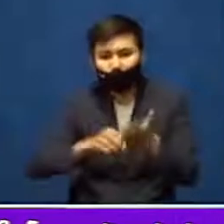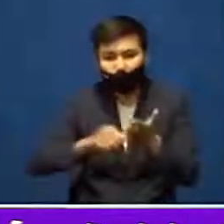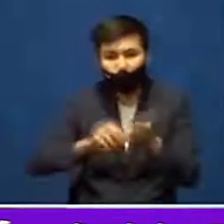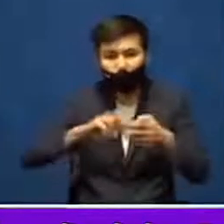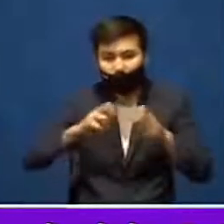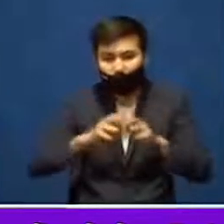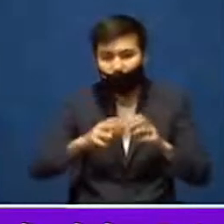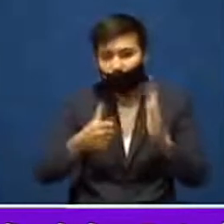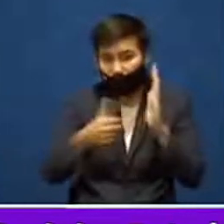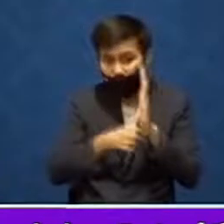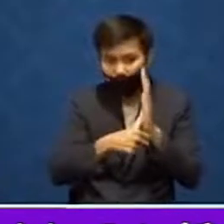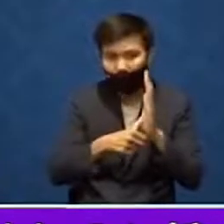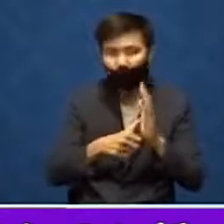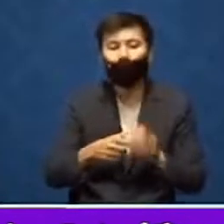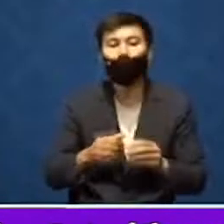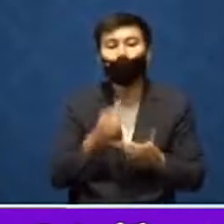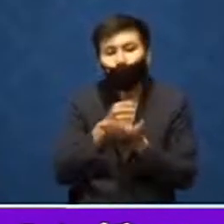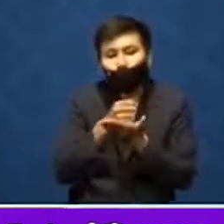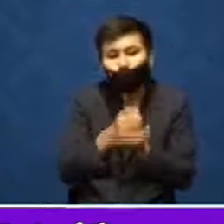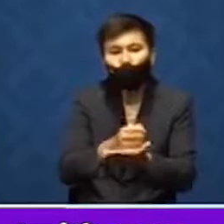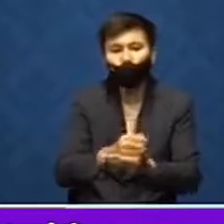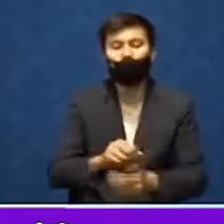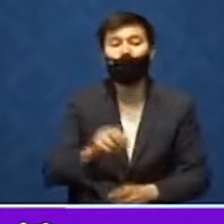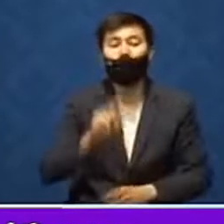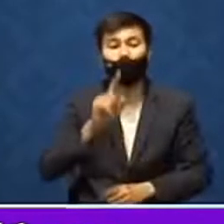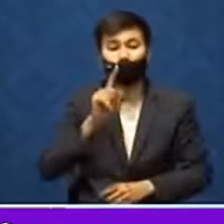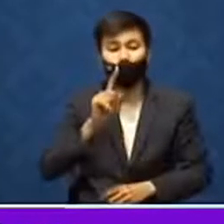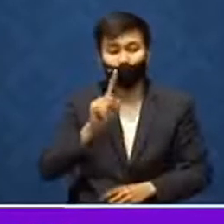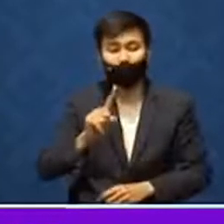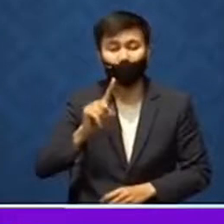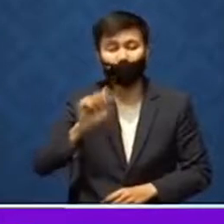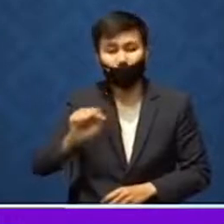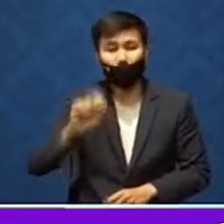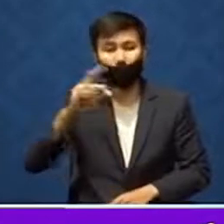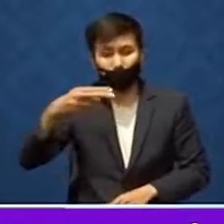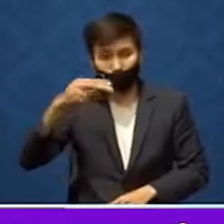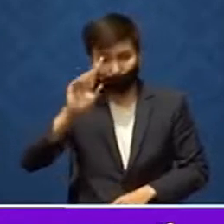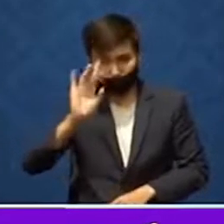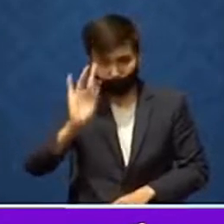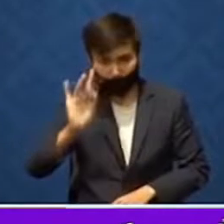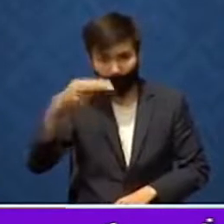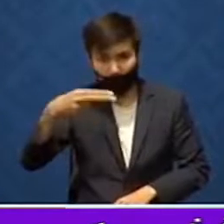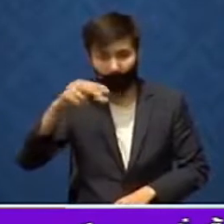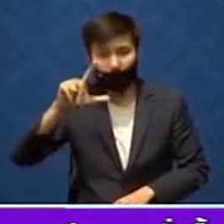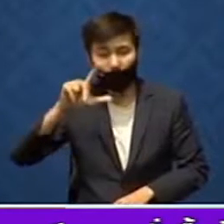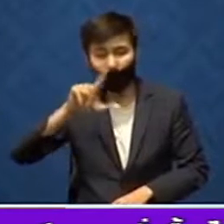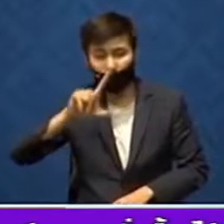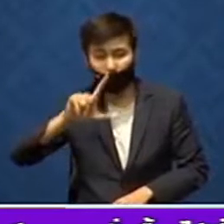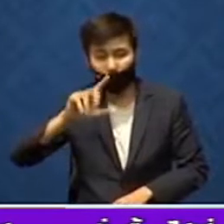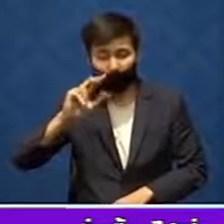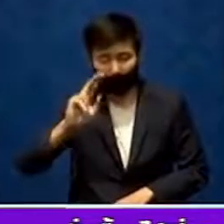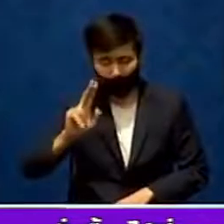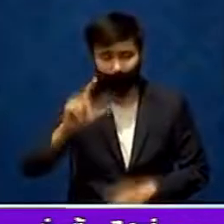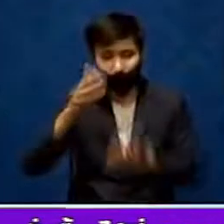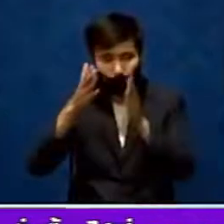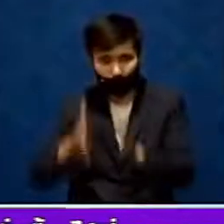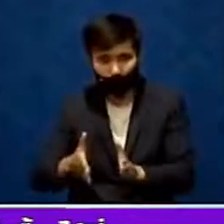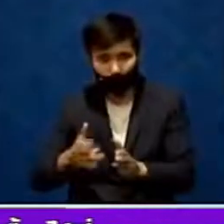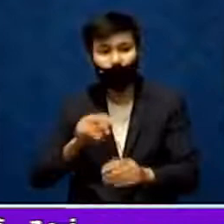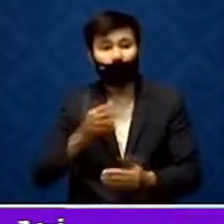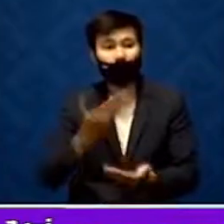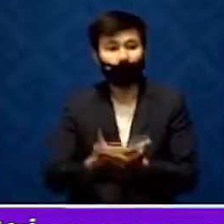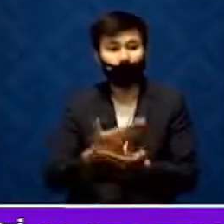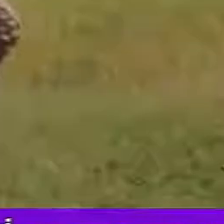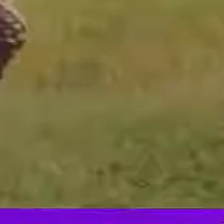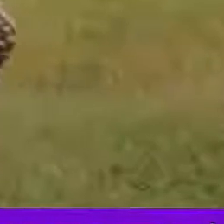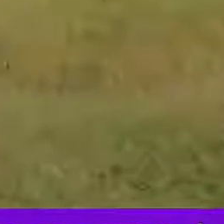รได้แล้วครับ 180,000 รายใช้เงินทั้งหมด 8,384 ล้านบา